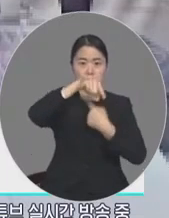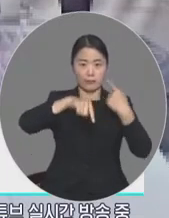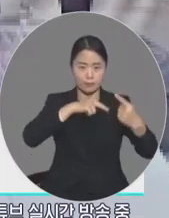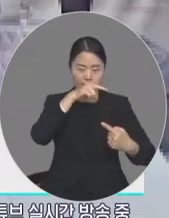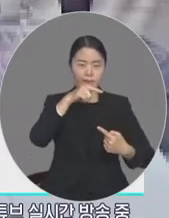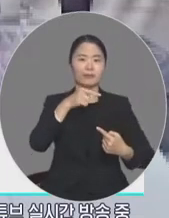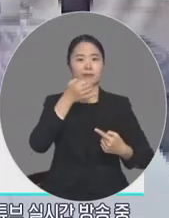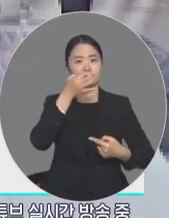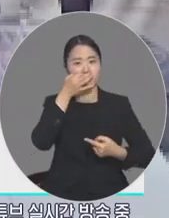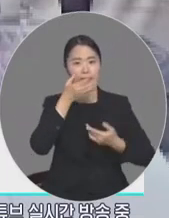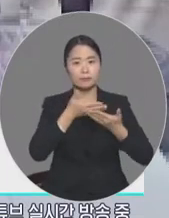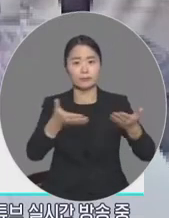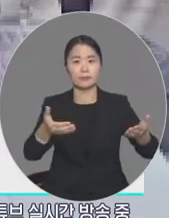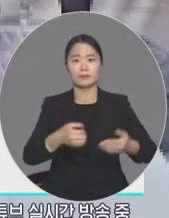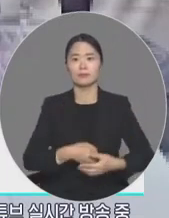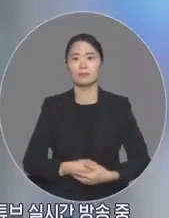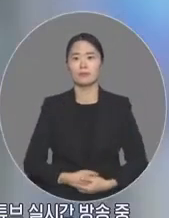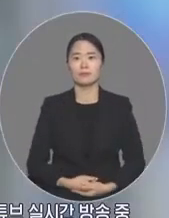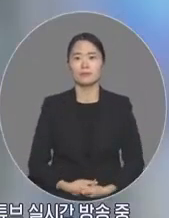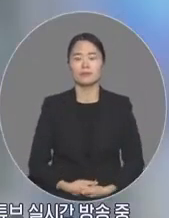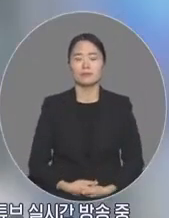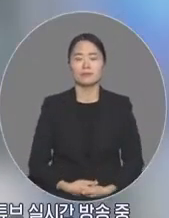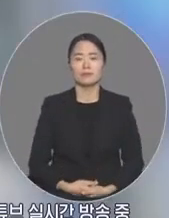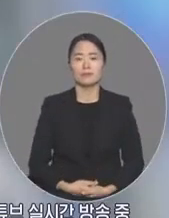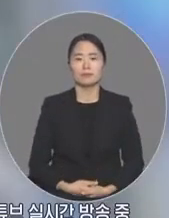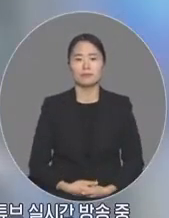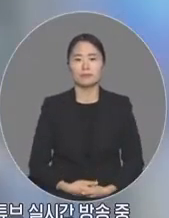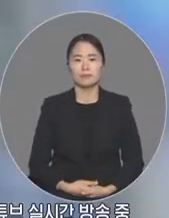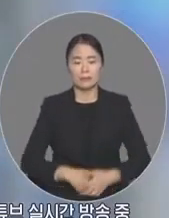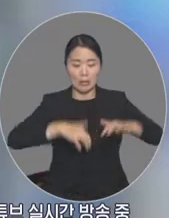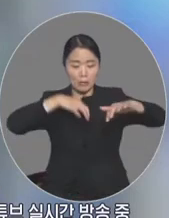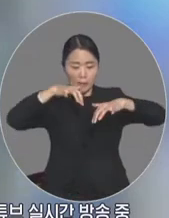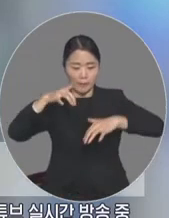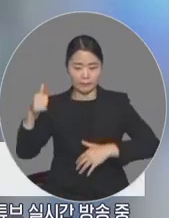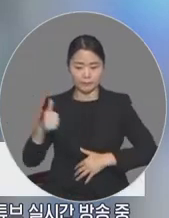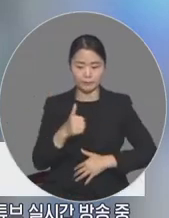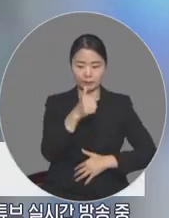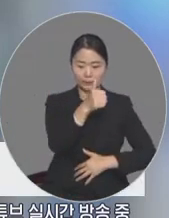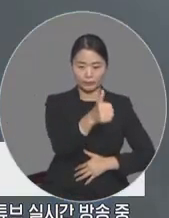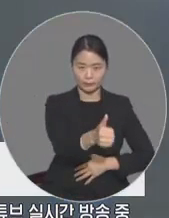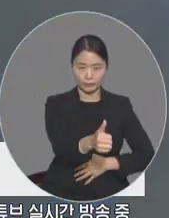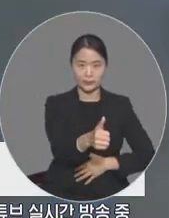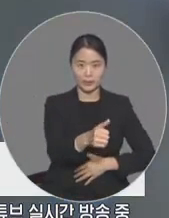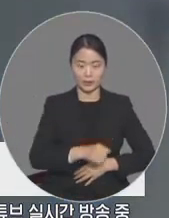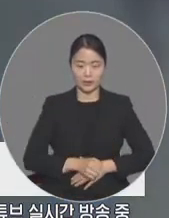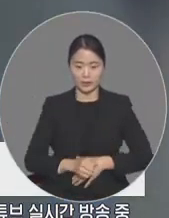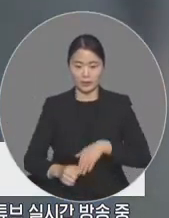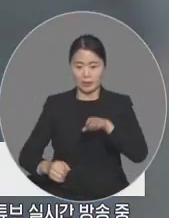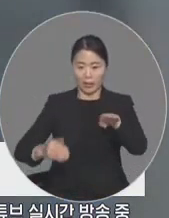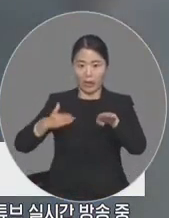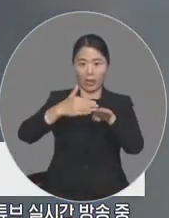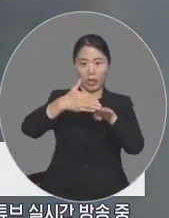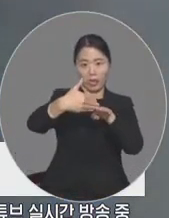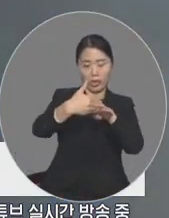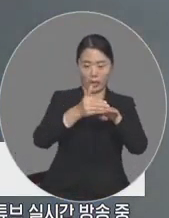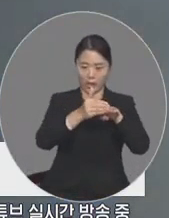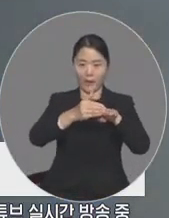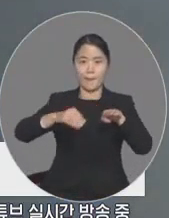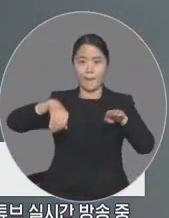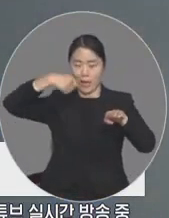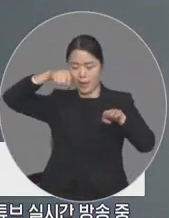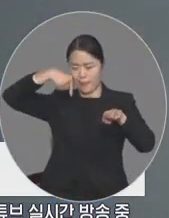배대원 기자입니다 골목에 나타난 한 남성이 차량 사이드 미러를는